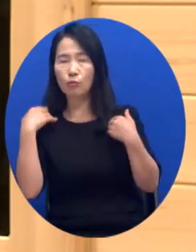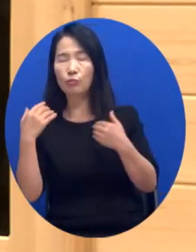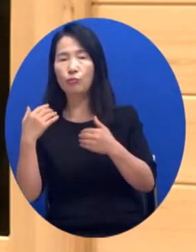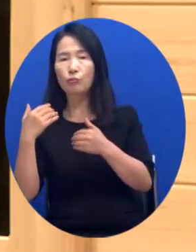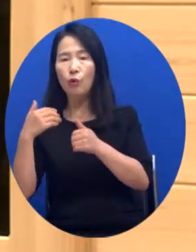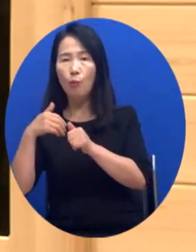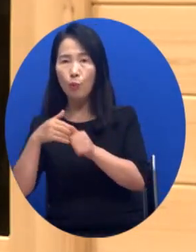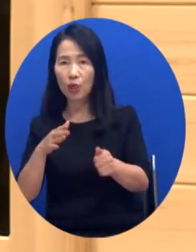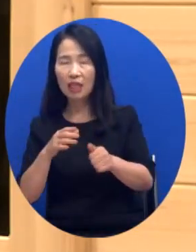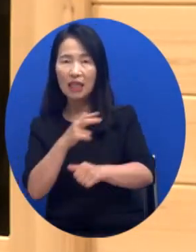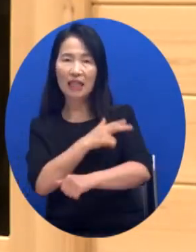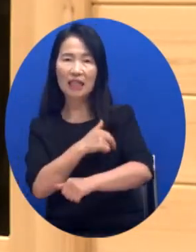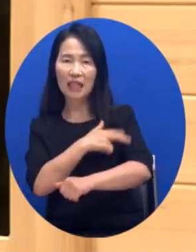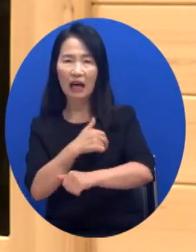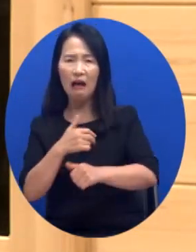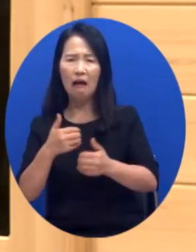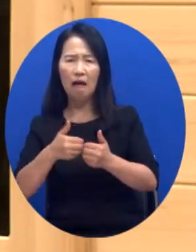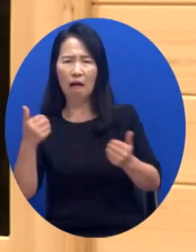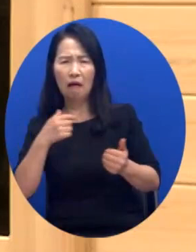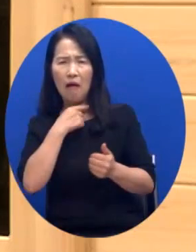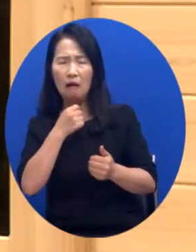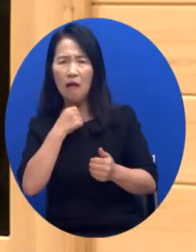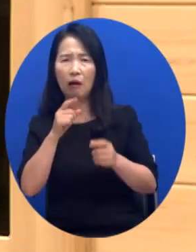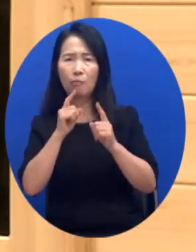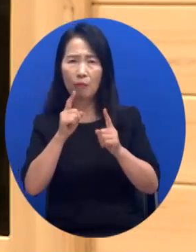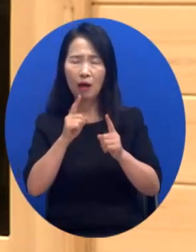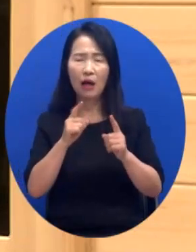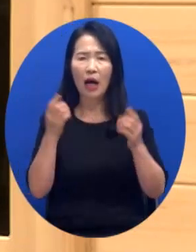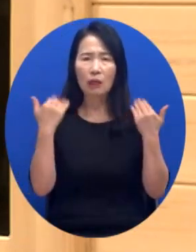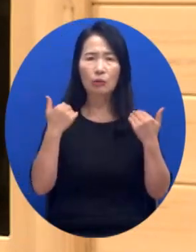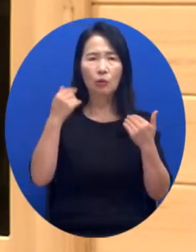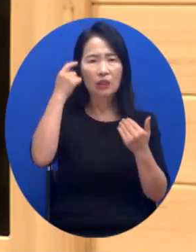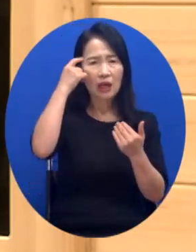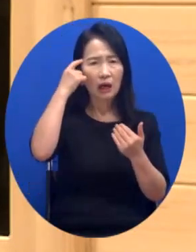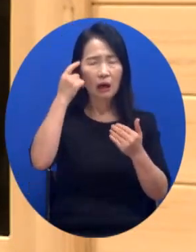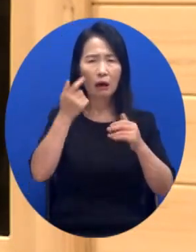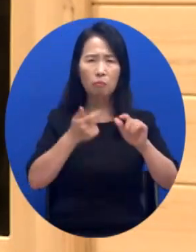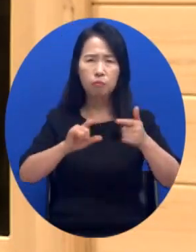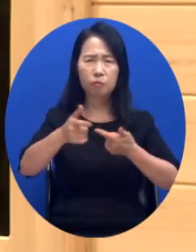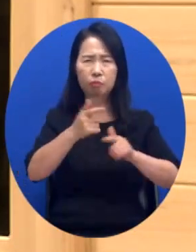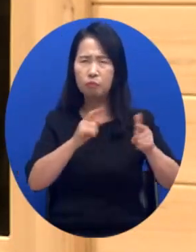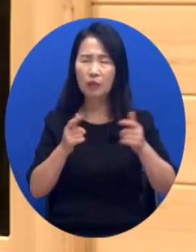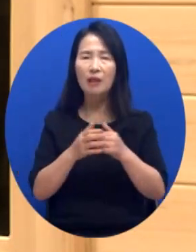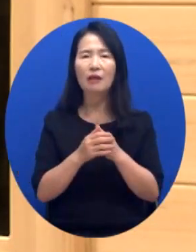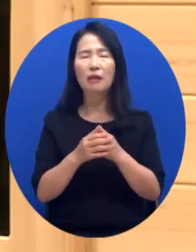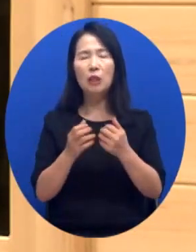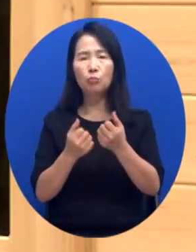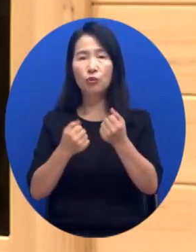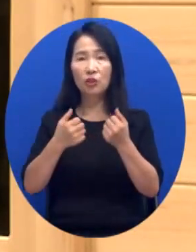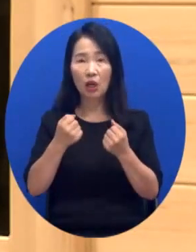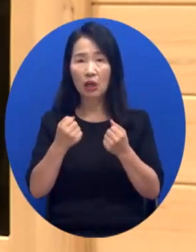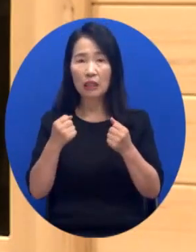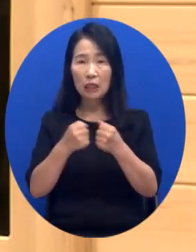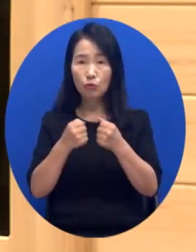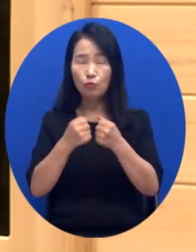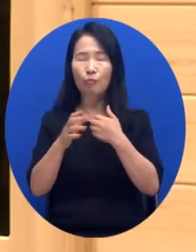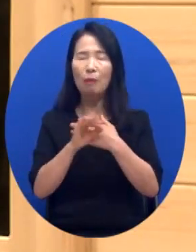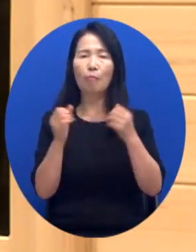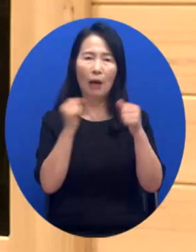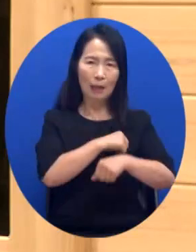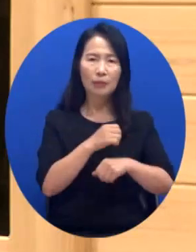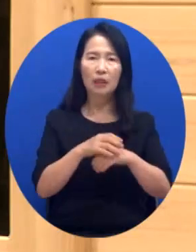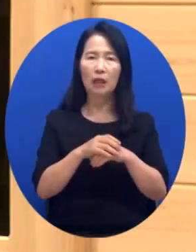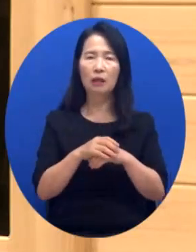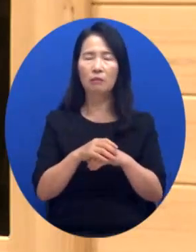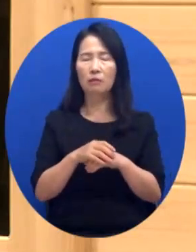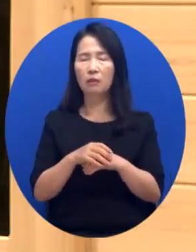하는데 또 학교의 의견이 분분하는 걸 봅니다. 결국 분열과 다툼은 망합니다.